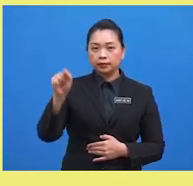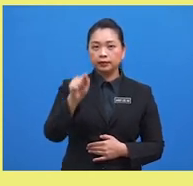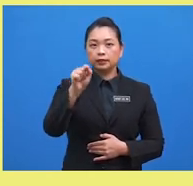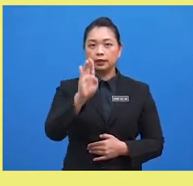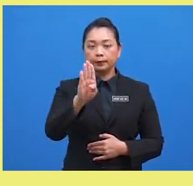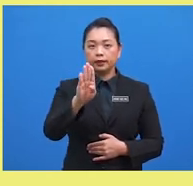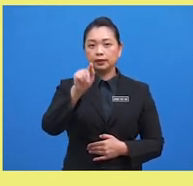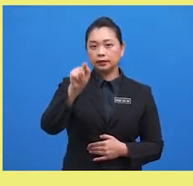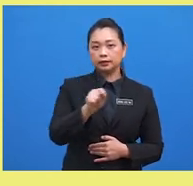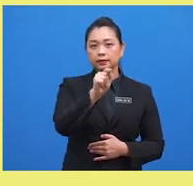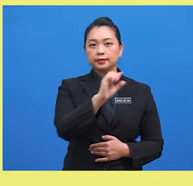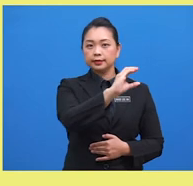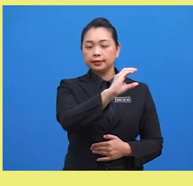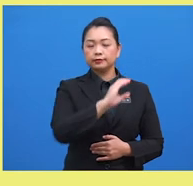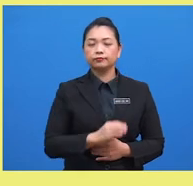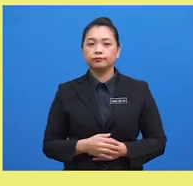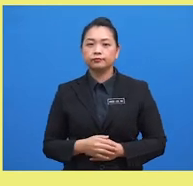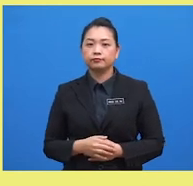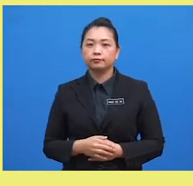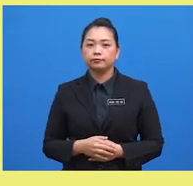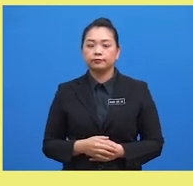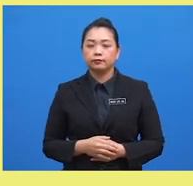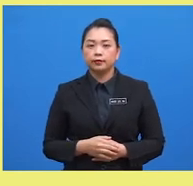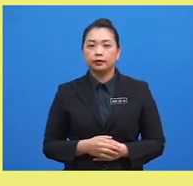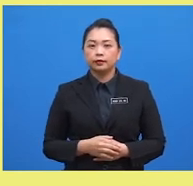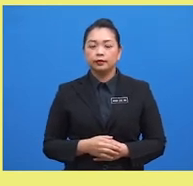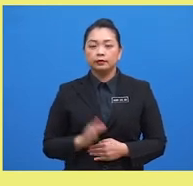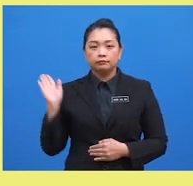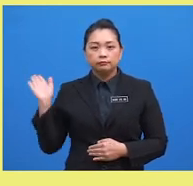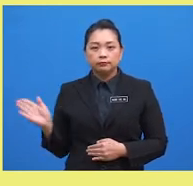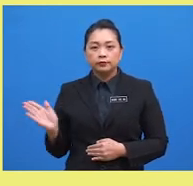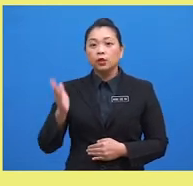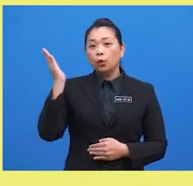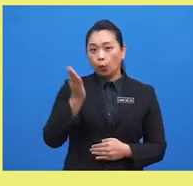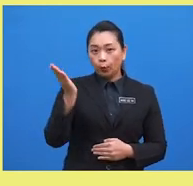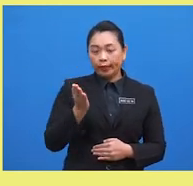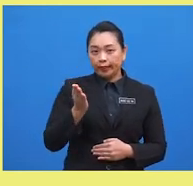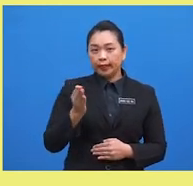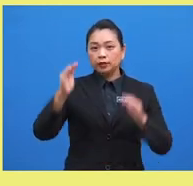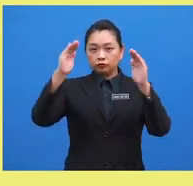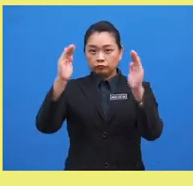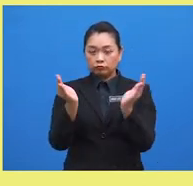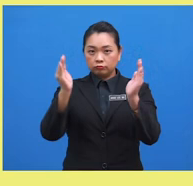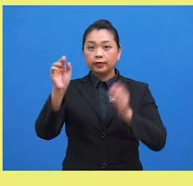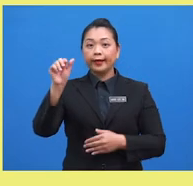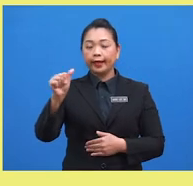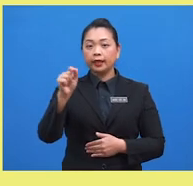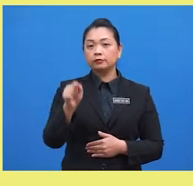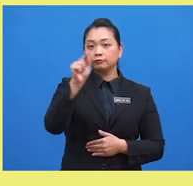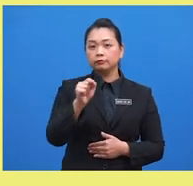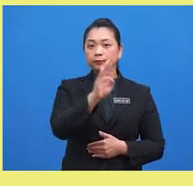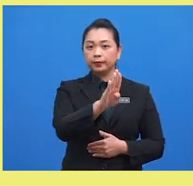B kesatuan C. Pada rajah, lorekkan set A persilangan